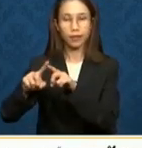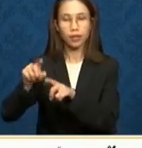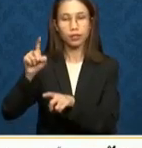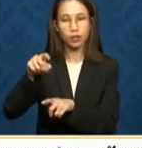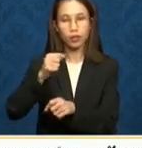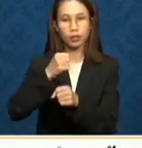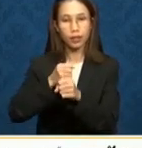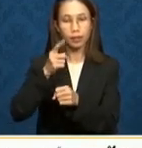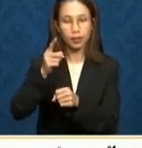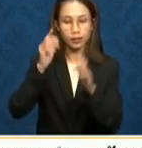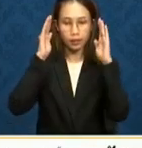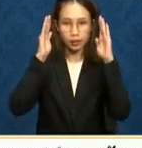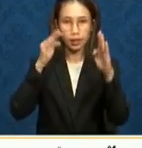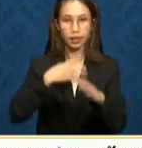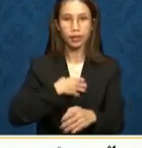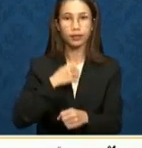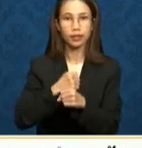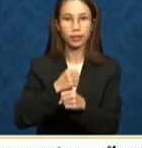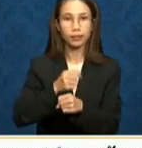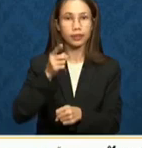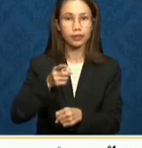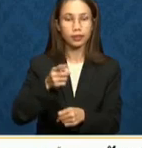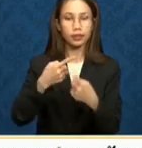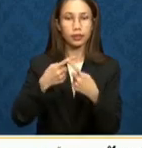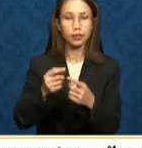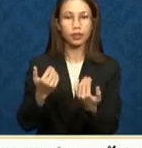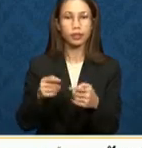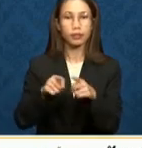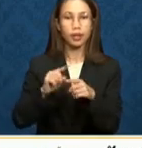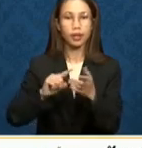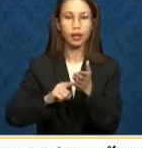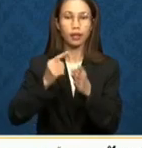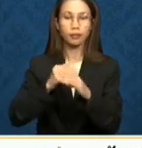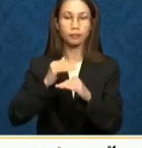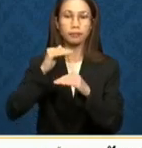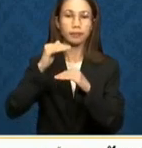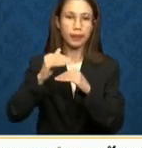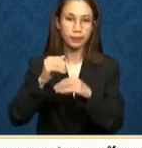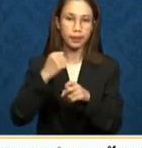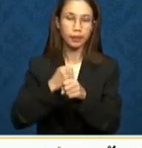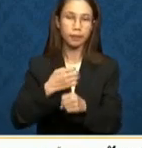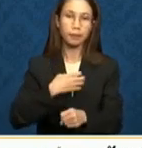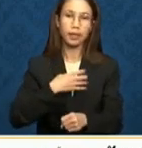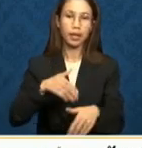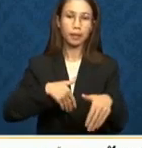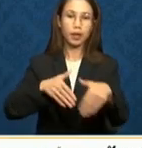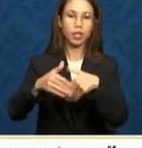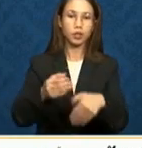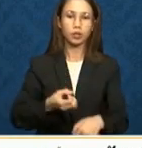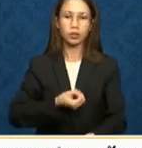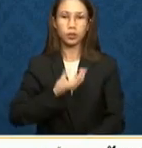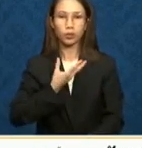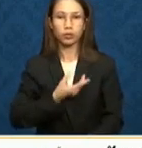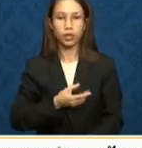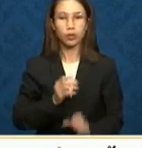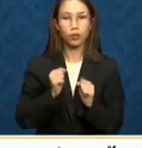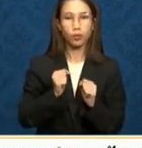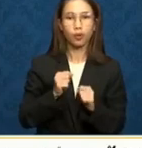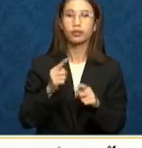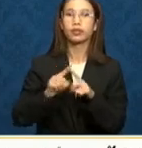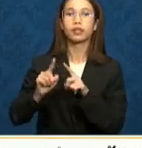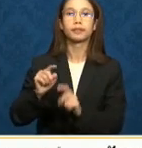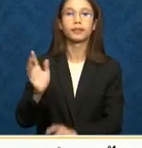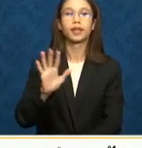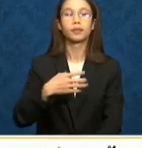แล้วเราตั้งใจจะทำจริงๆนะครับแต่สำหรับก้าวแรกแล้วก็ไม่อยากให้พี่น้องประชาชนคนไทยได้ตระหนกเกินไปผ